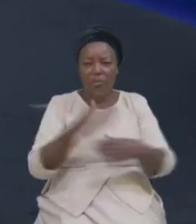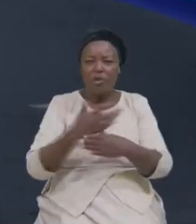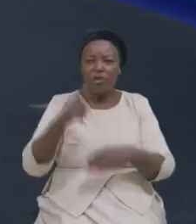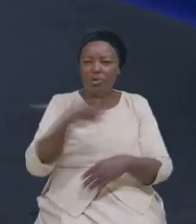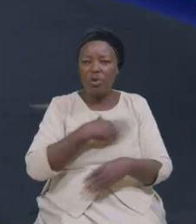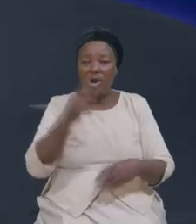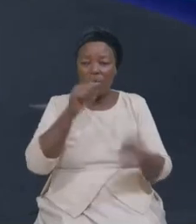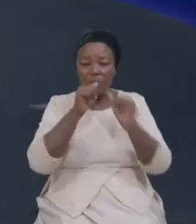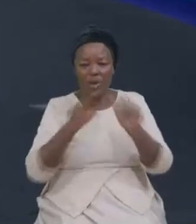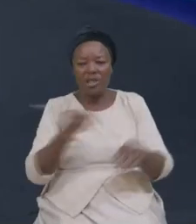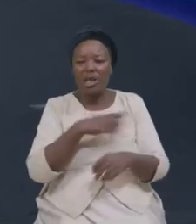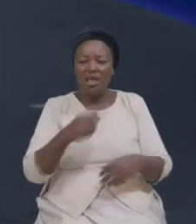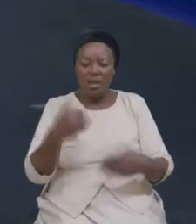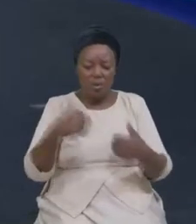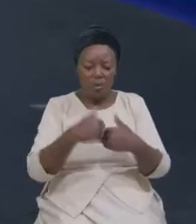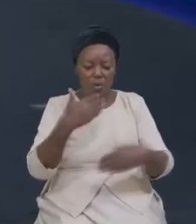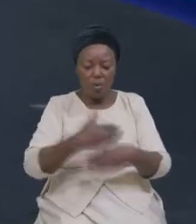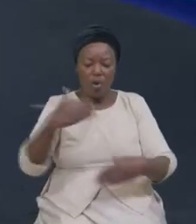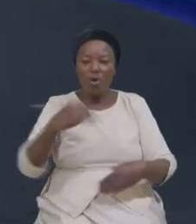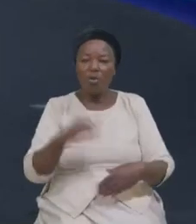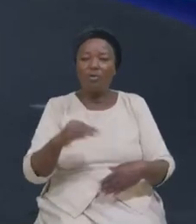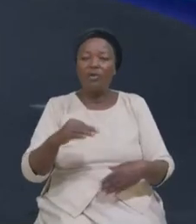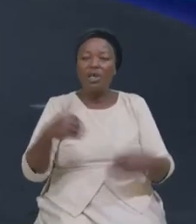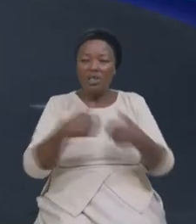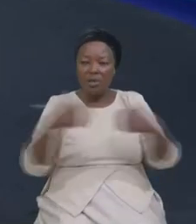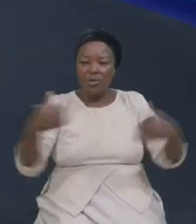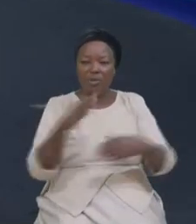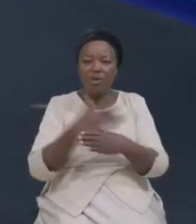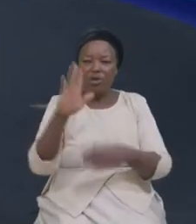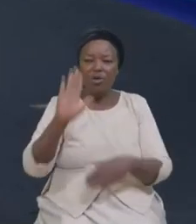la muraille de démarcation, de séparation entre toi et ton succès,